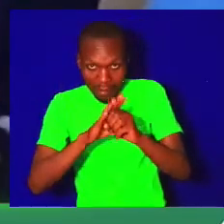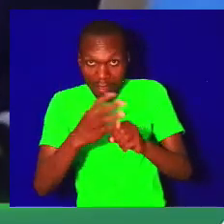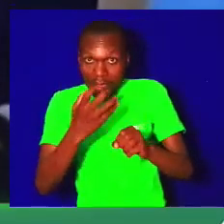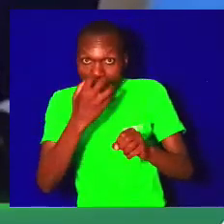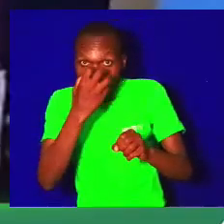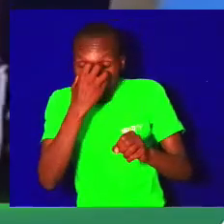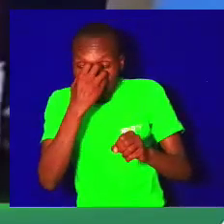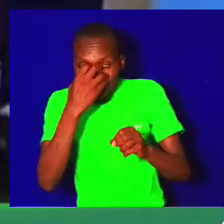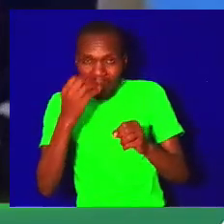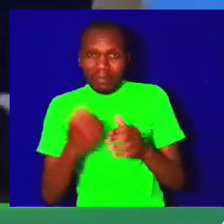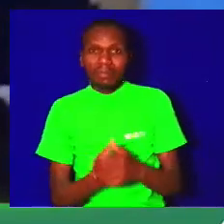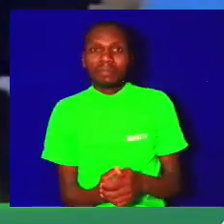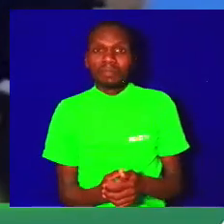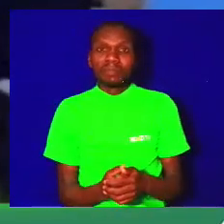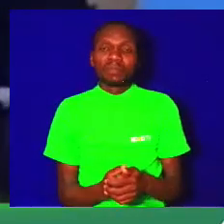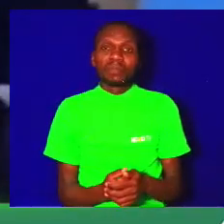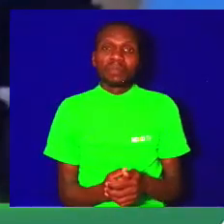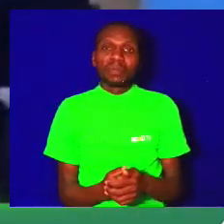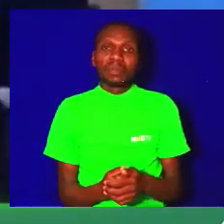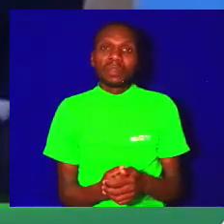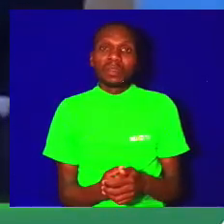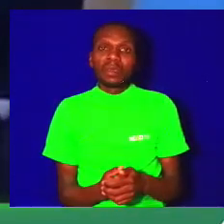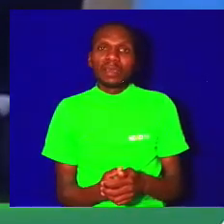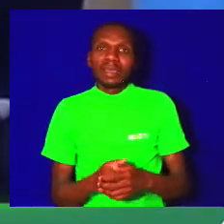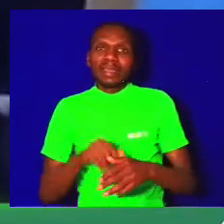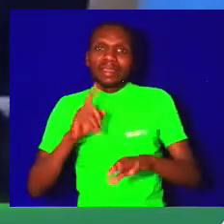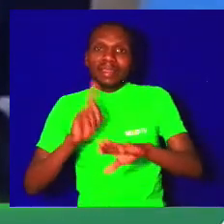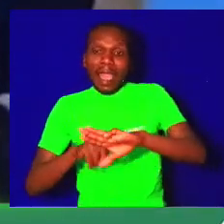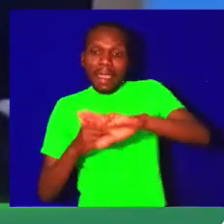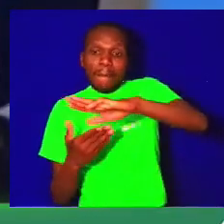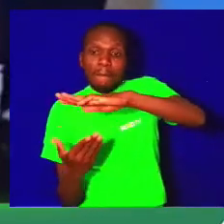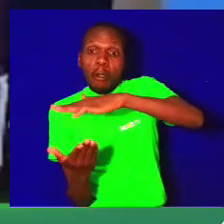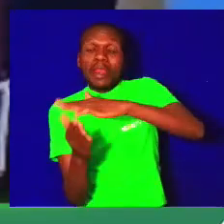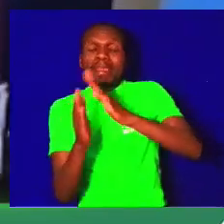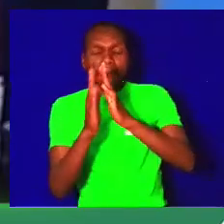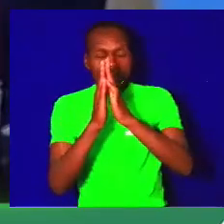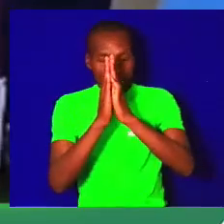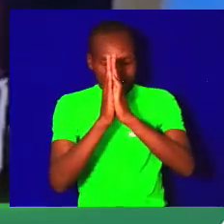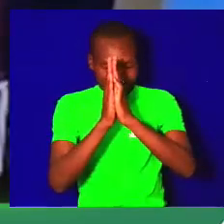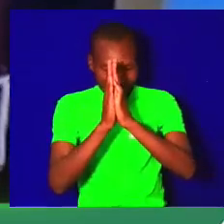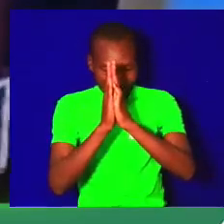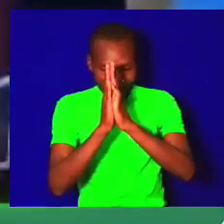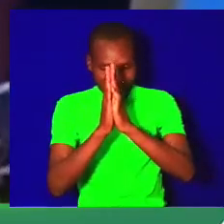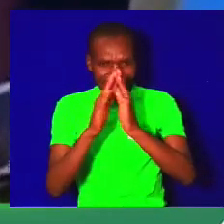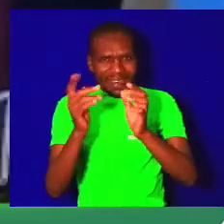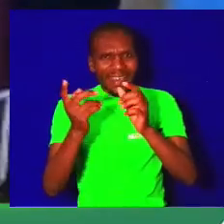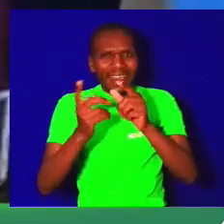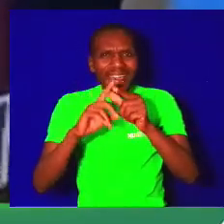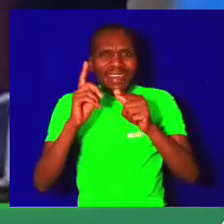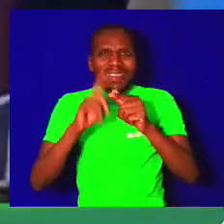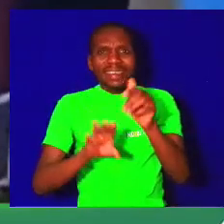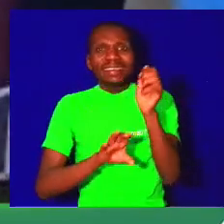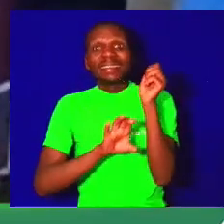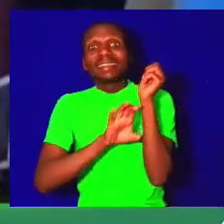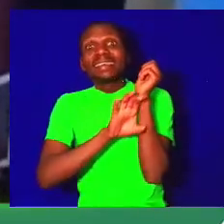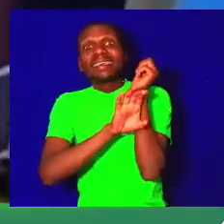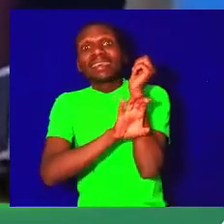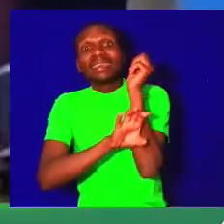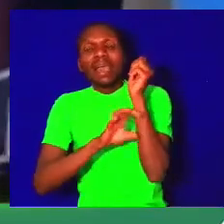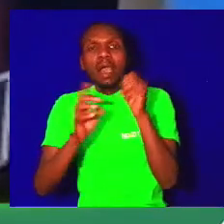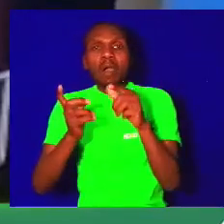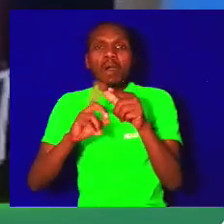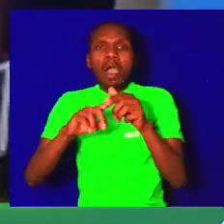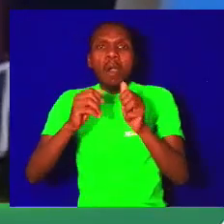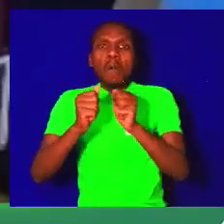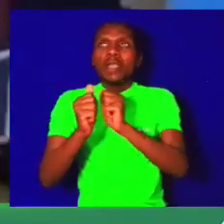ruto ege ndutugo chamambia ono amasabo Mononga ese ya Kenya na sage